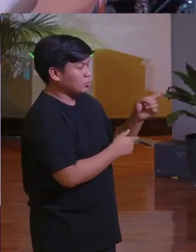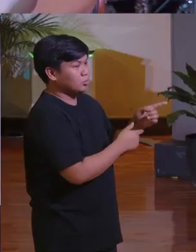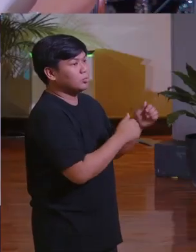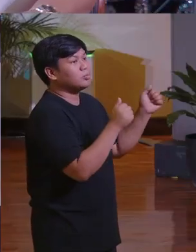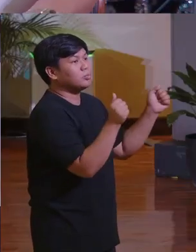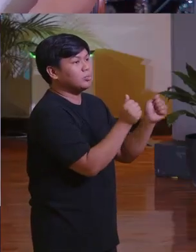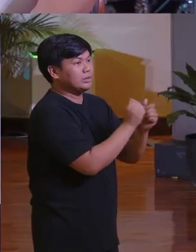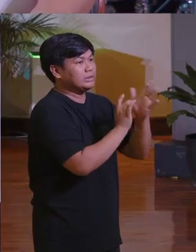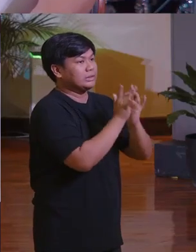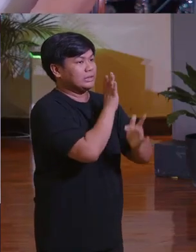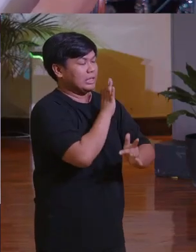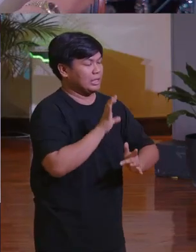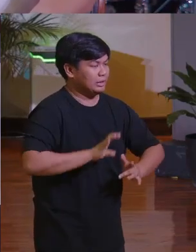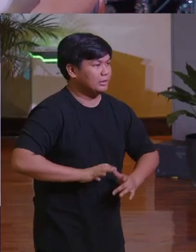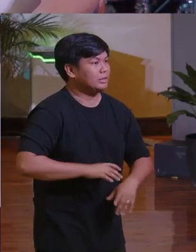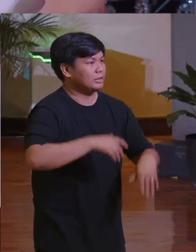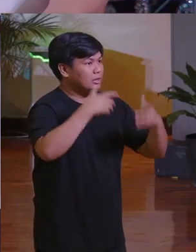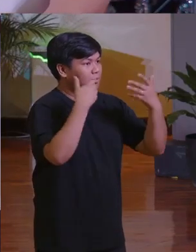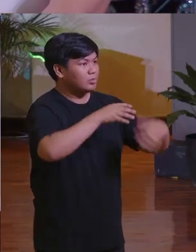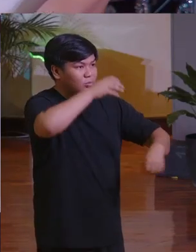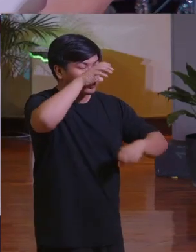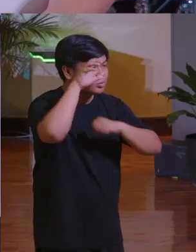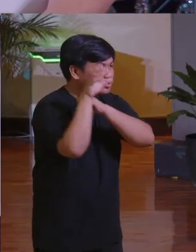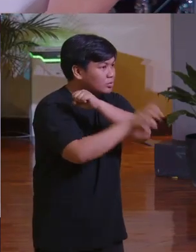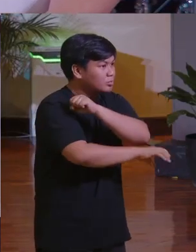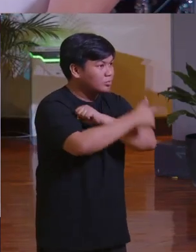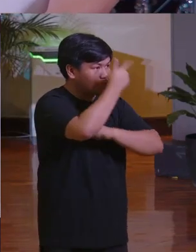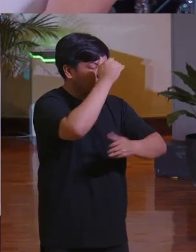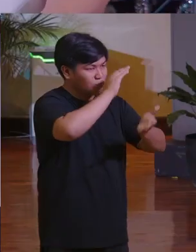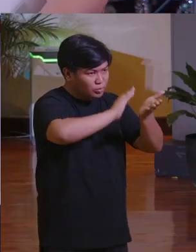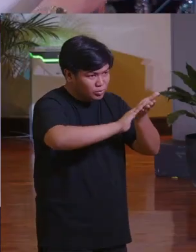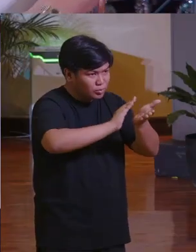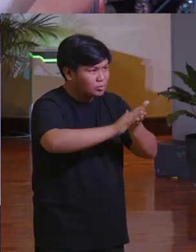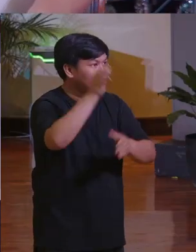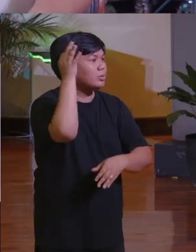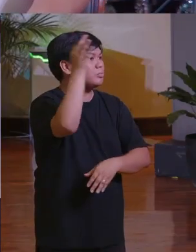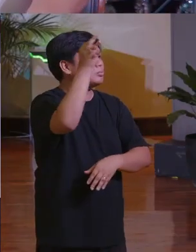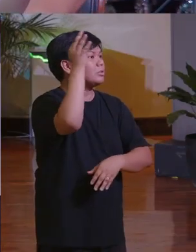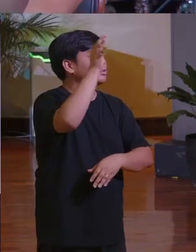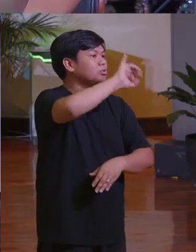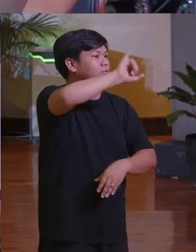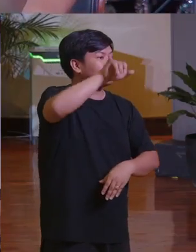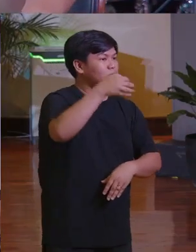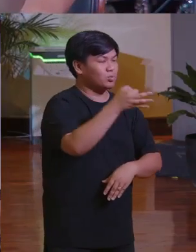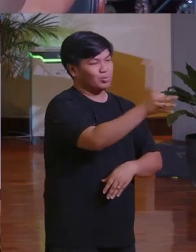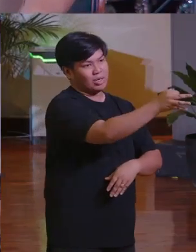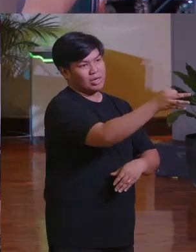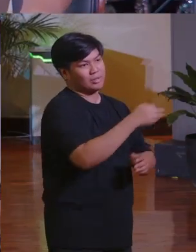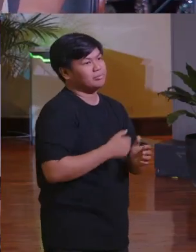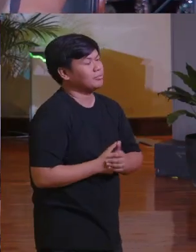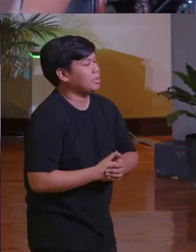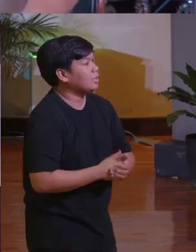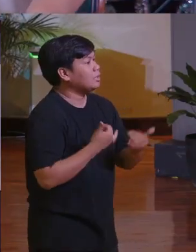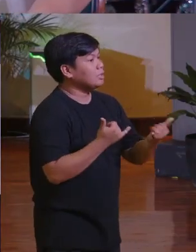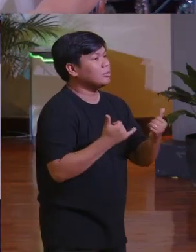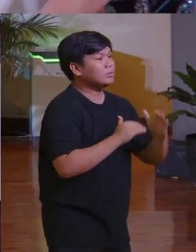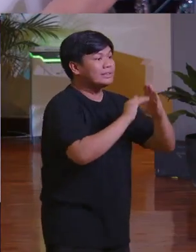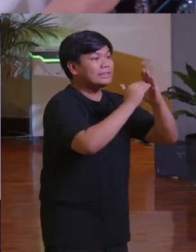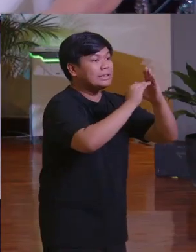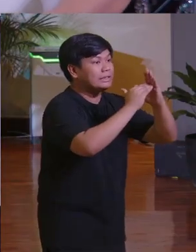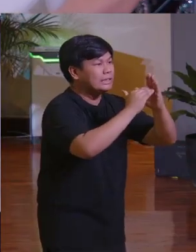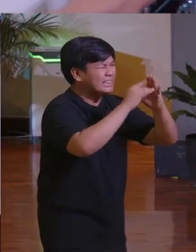ni Jesus, "and condemn it, for they repented at the preaching of Jonah." Yung mga taga Nineveh